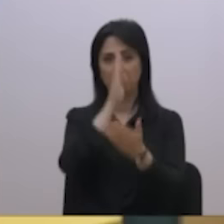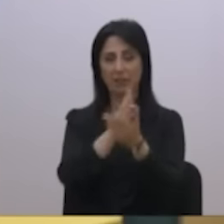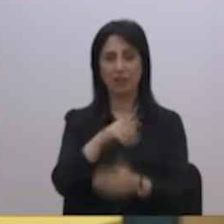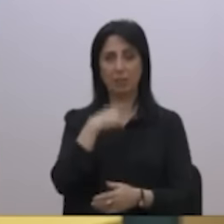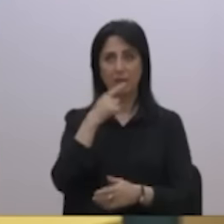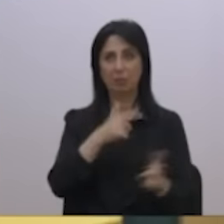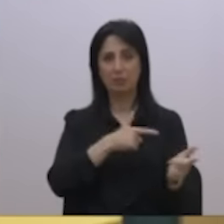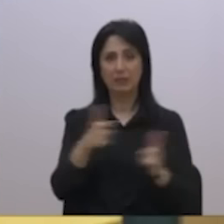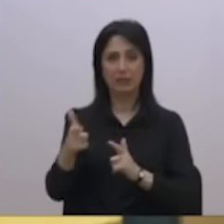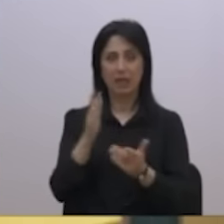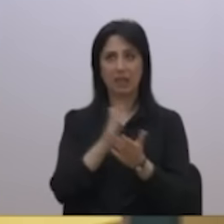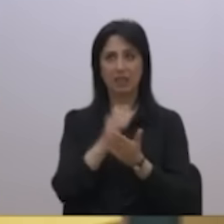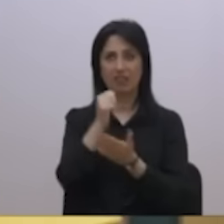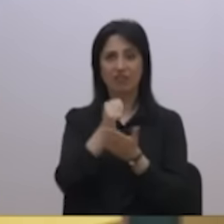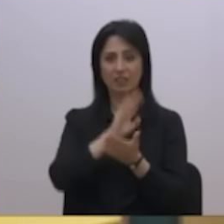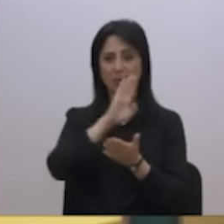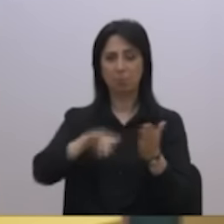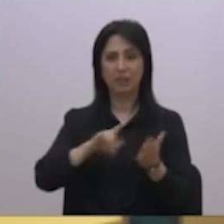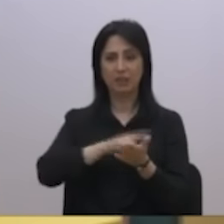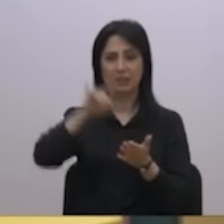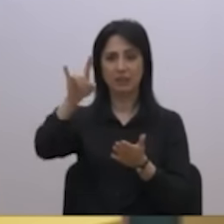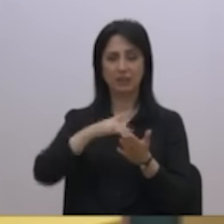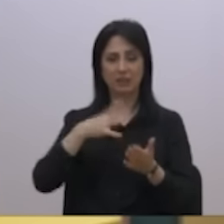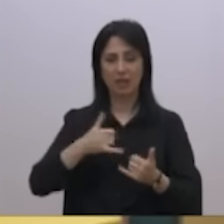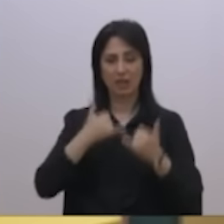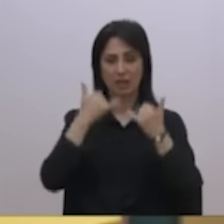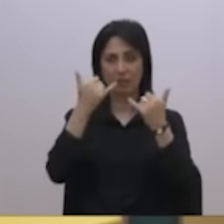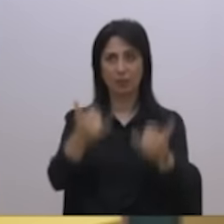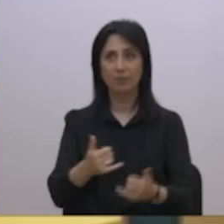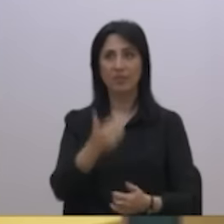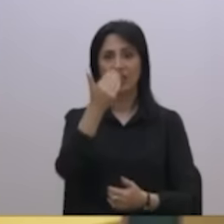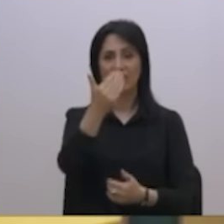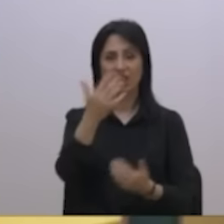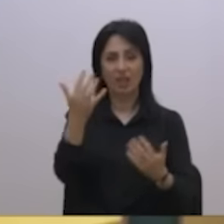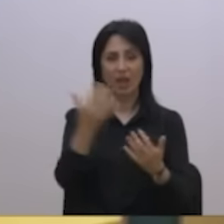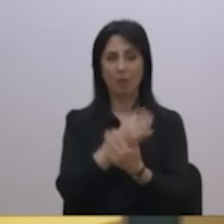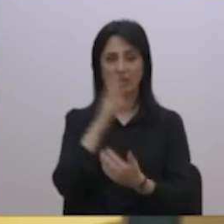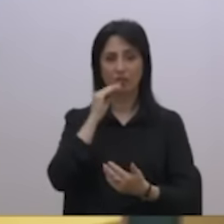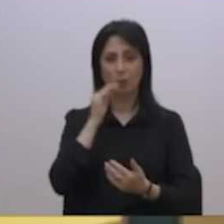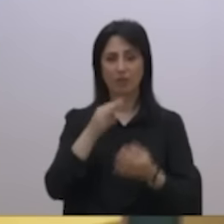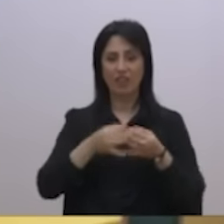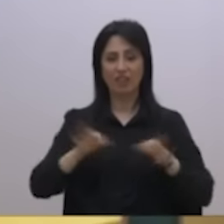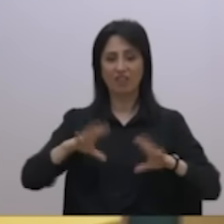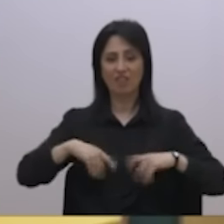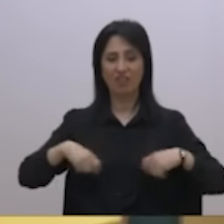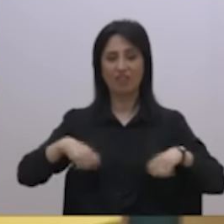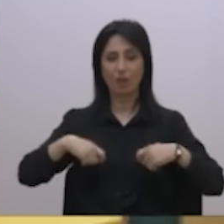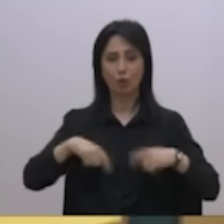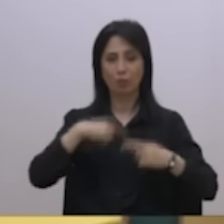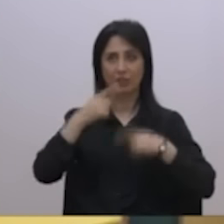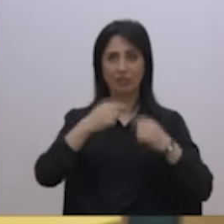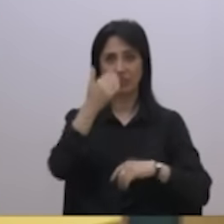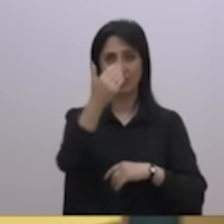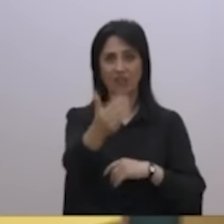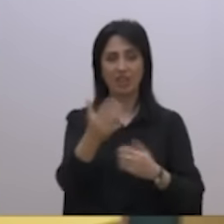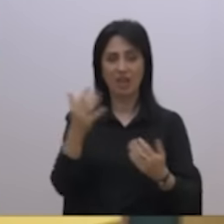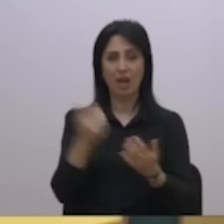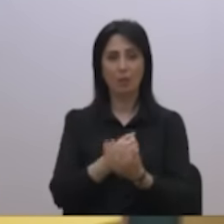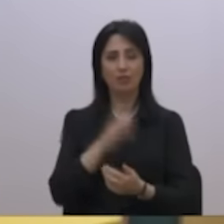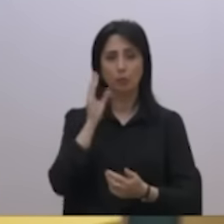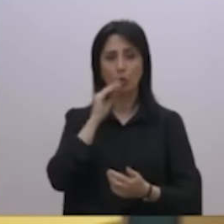რომ მზად არის უვიზო მიმოსვლა გახსნას საქართველოსთვის. თქვენი გამარჯვებაა, როდესაც თავისუფალ ვაჭრობაზე საუბრობენ. თქვენი